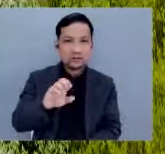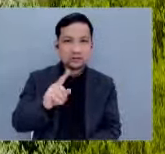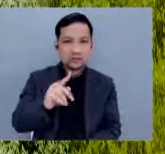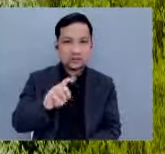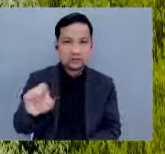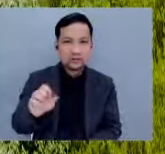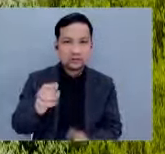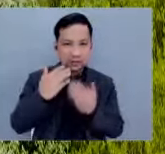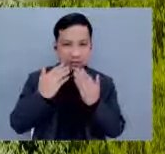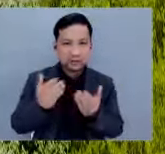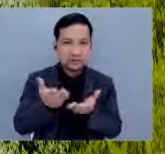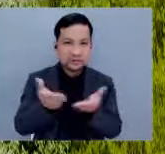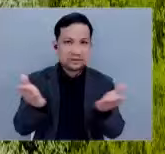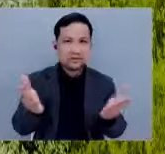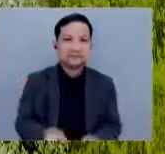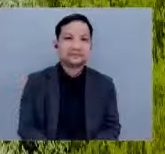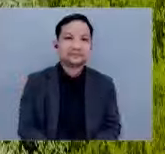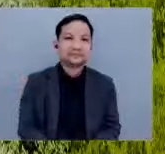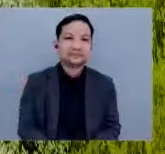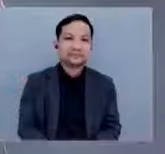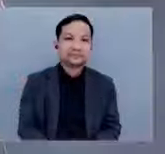maraming salamat po.